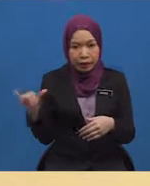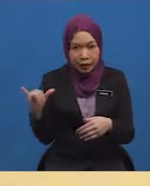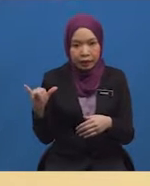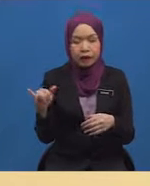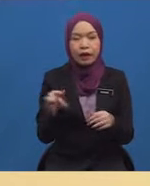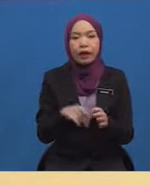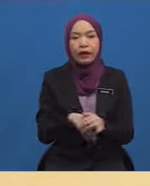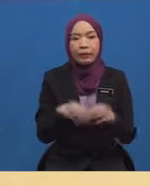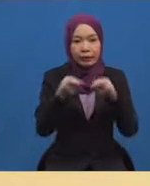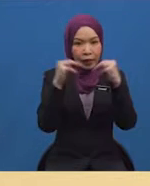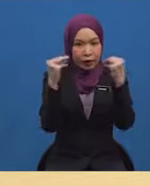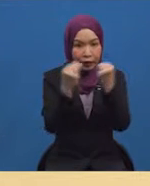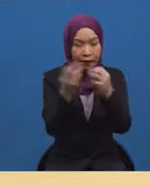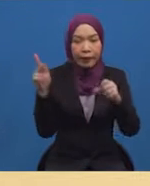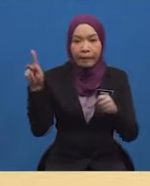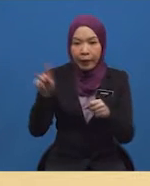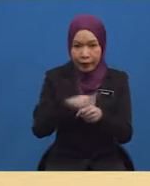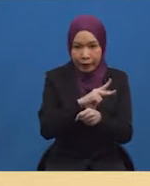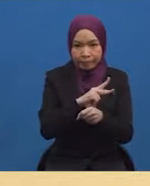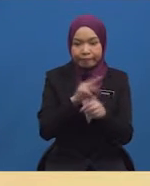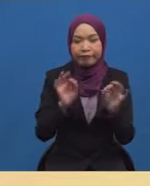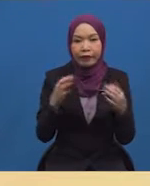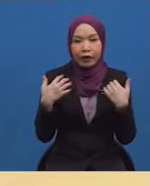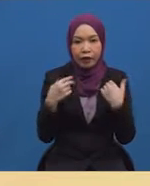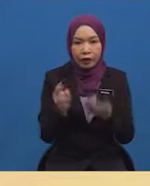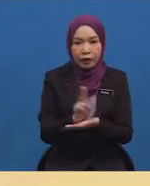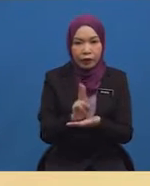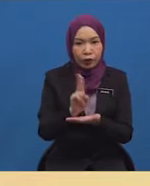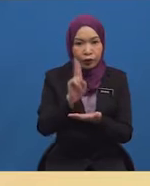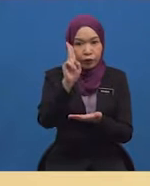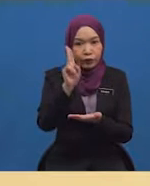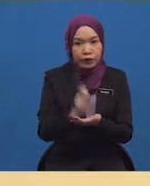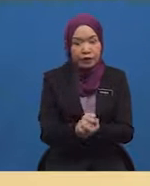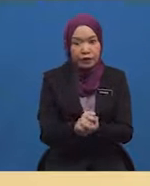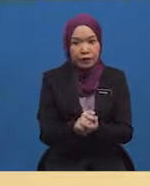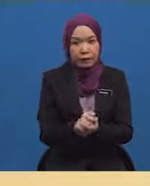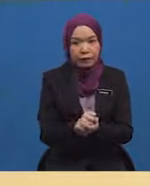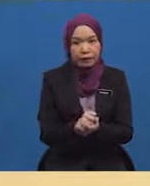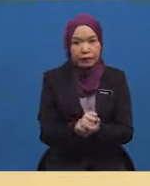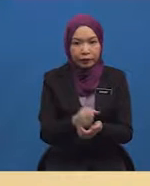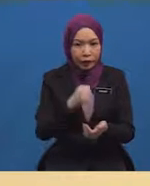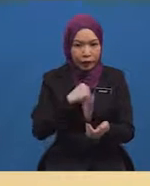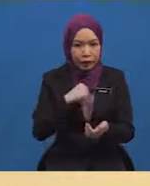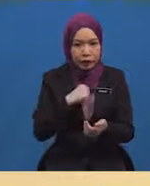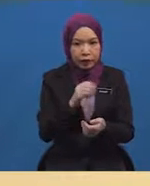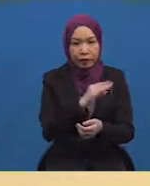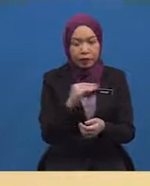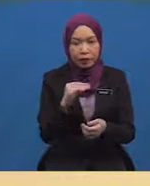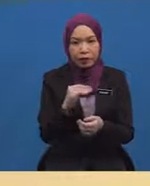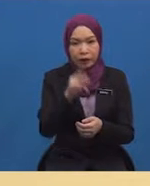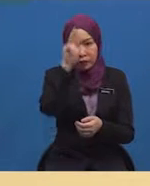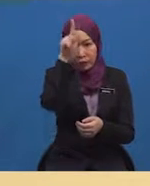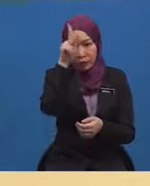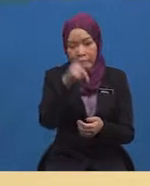Kemudahan pendidikan seperti universiti awam dan universiti swasta berjaya menarik penduduk untuk